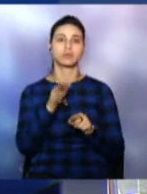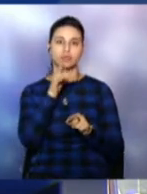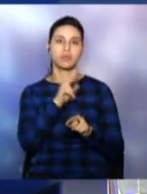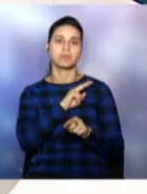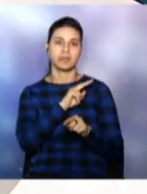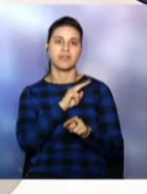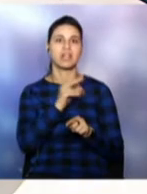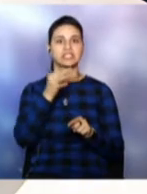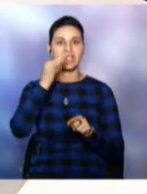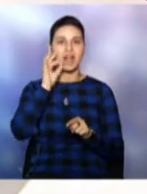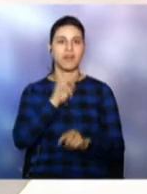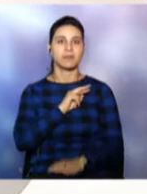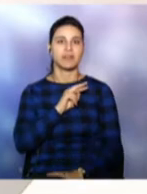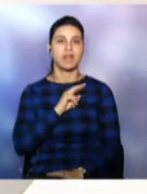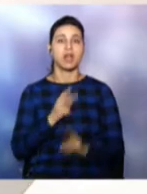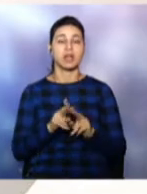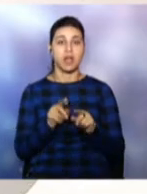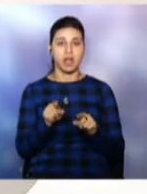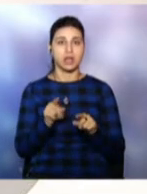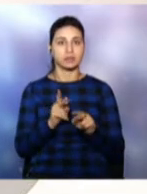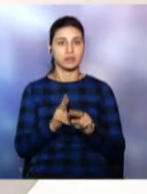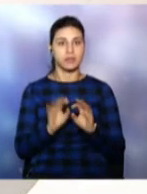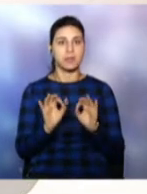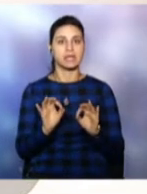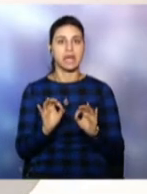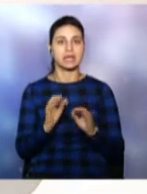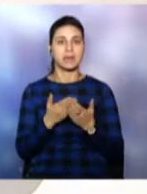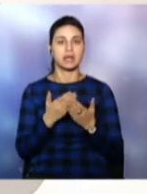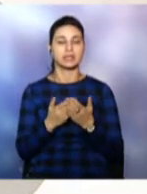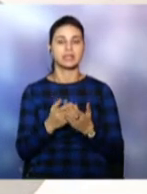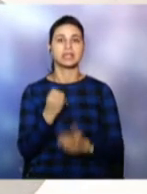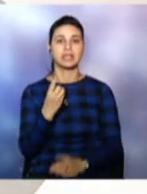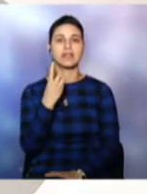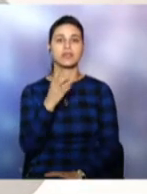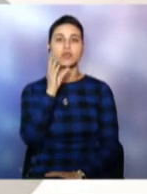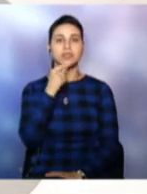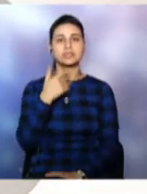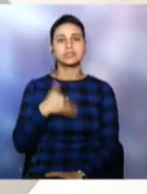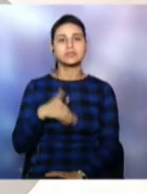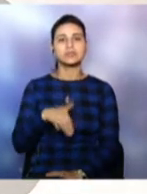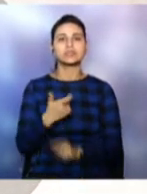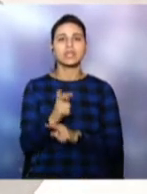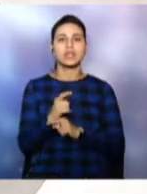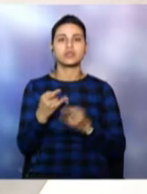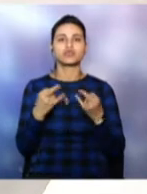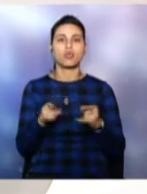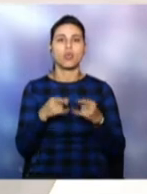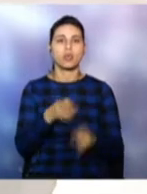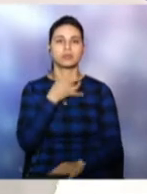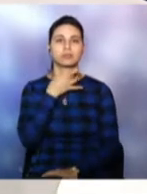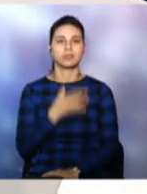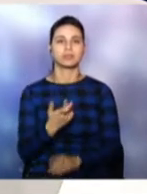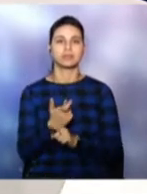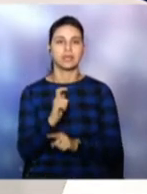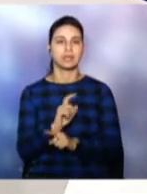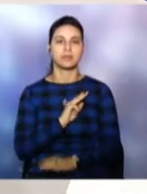ერთ-ერთ ფიჭა ყავას. მაინტერესებს რამდენად მართებულია და კიდე ერთი, აი კრიტიკულ დღეებში მაქვს შოკოლადის მიმართ გამძაფრებული მოთხოვნილება